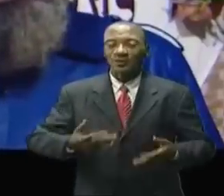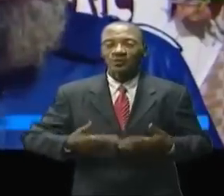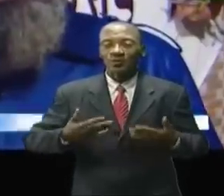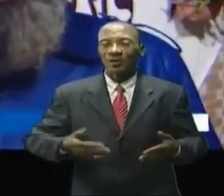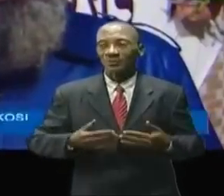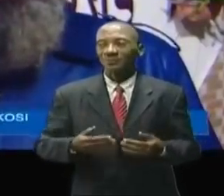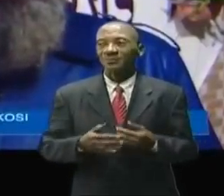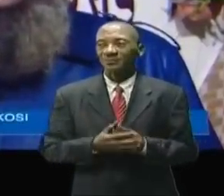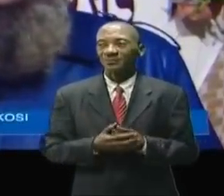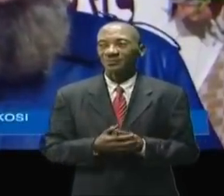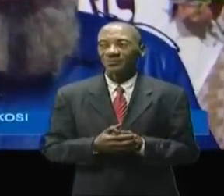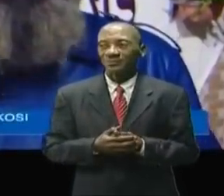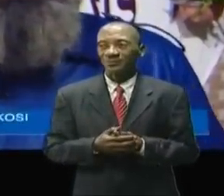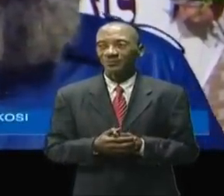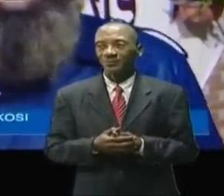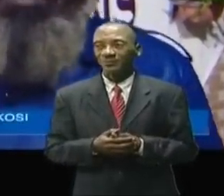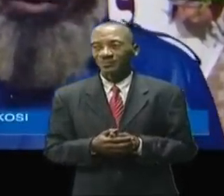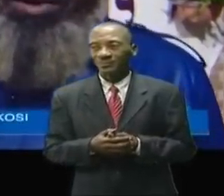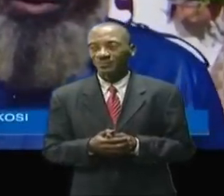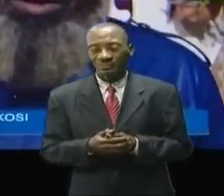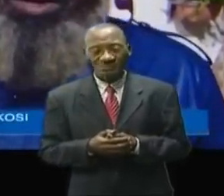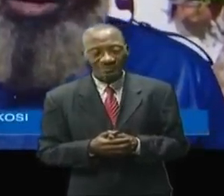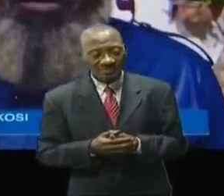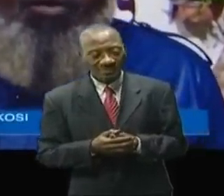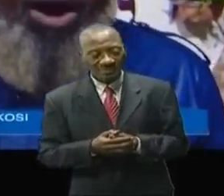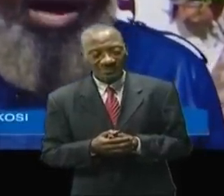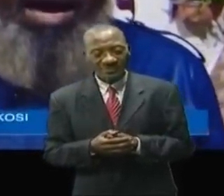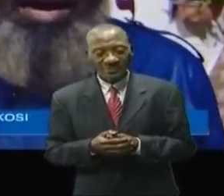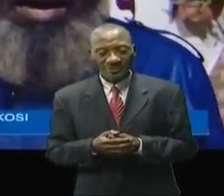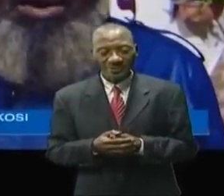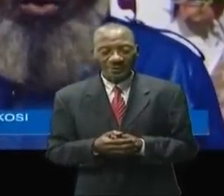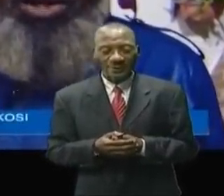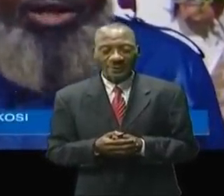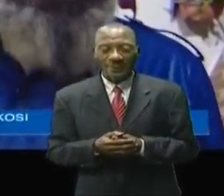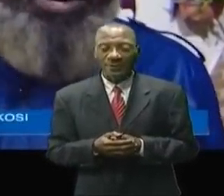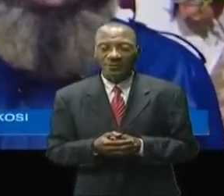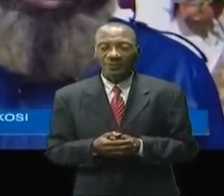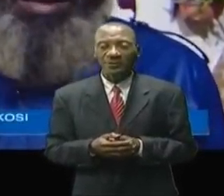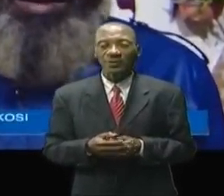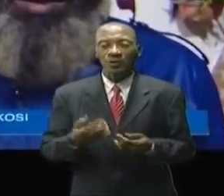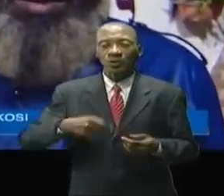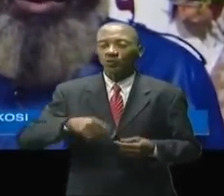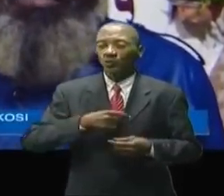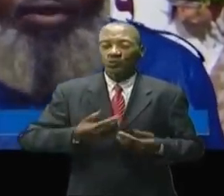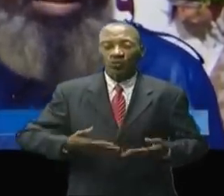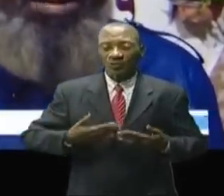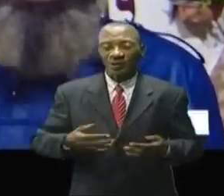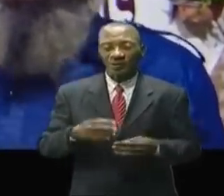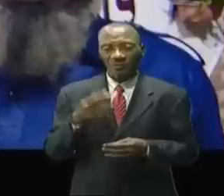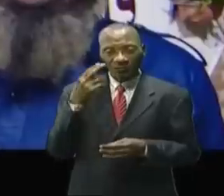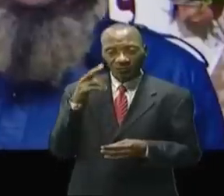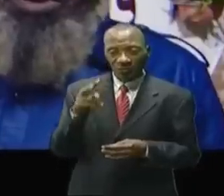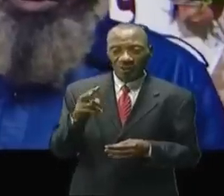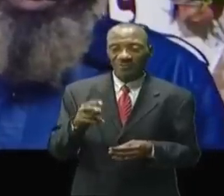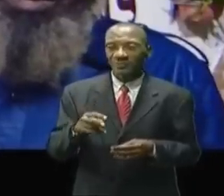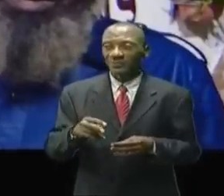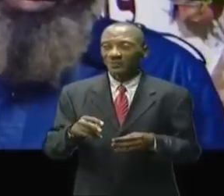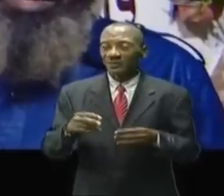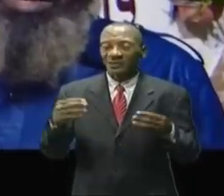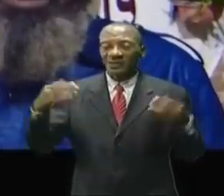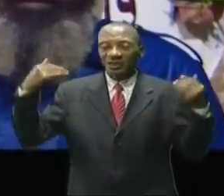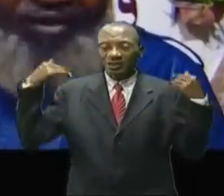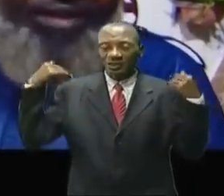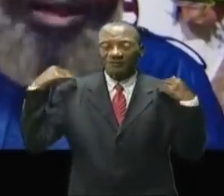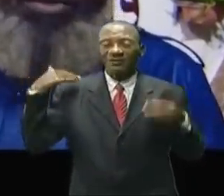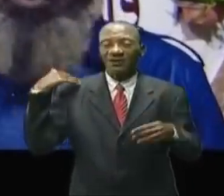nous, c'est une joie incommensurable d'avoir le chef de l'État venir vers les musulmans